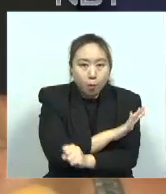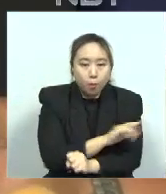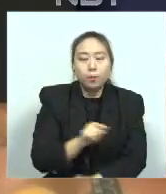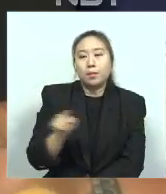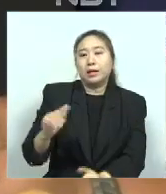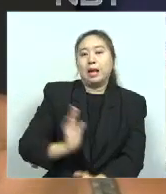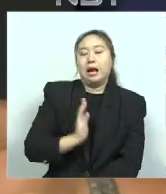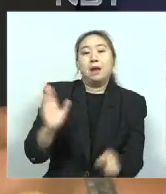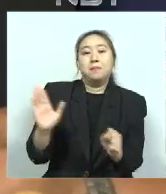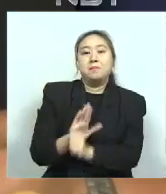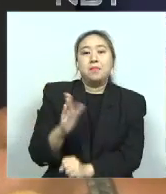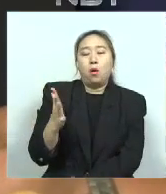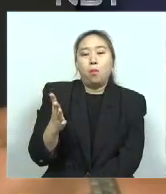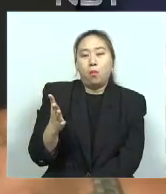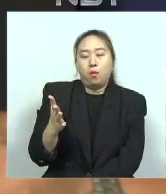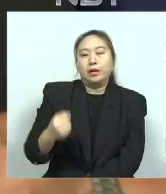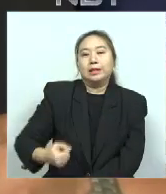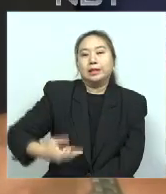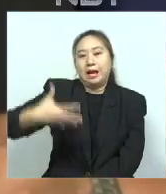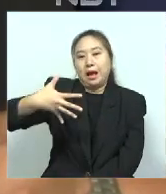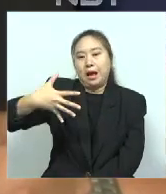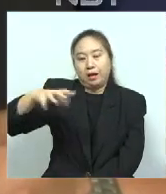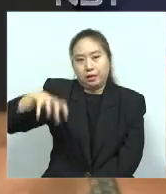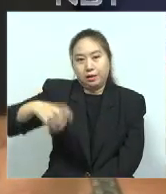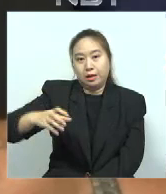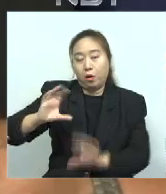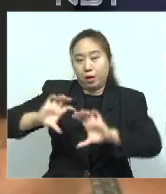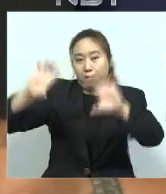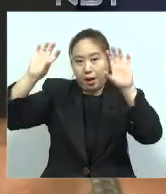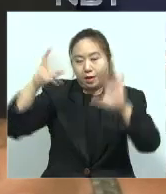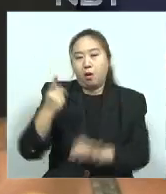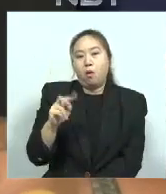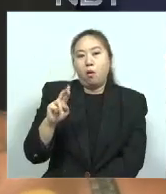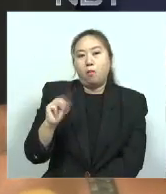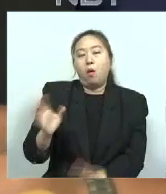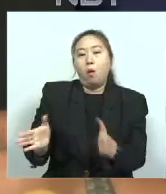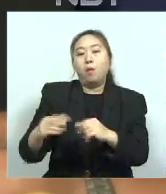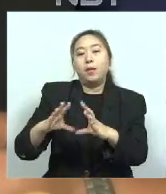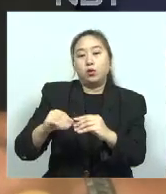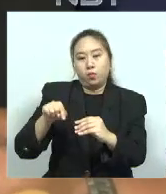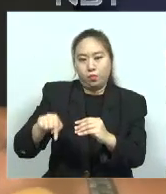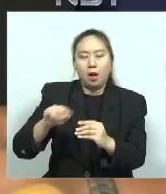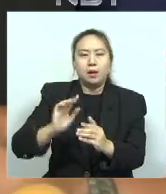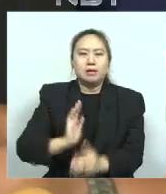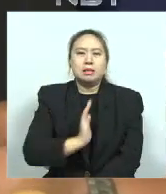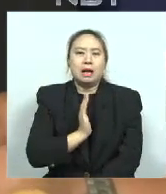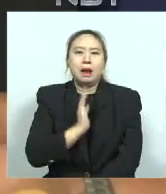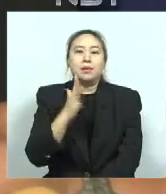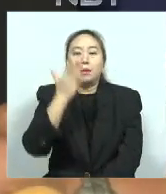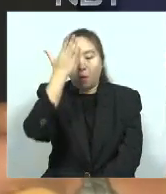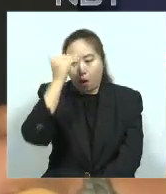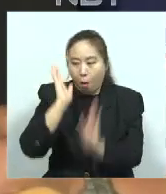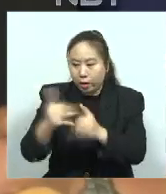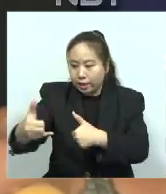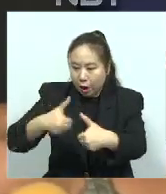3ครั้งประชุมที่ทำเนียบรัฐบาลชั้น5เนี่ยตึกบัญชาการห้องประชุมครม.เนี่ยแต่ว่าไม่เป็นทางการเพราะว่ามันไม่ครบองค์ประ